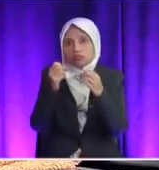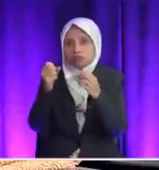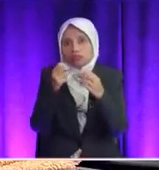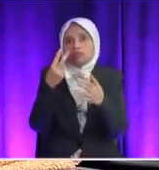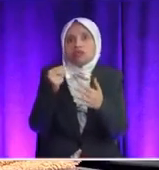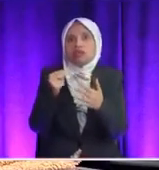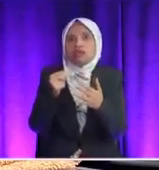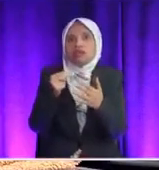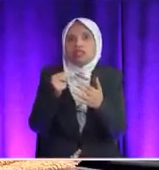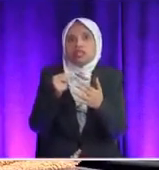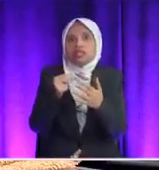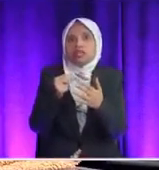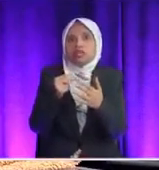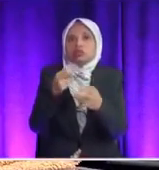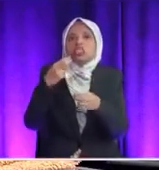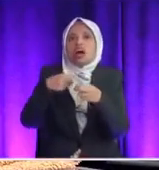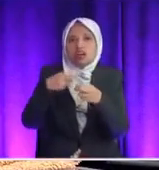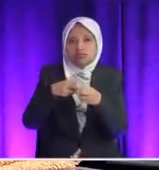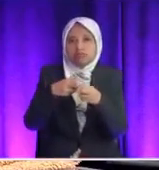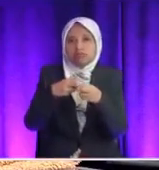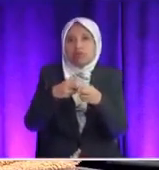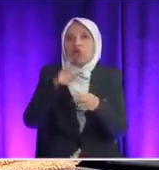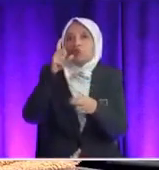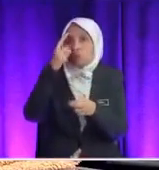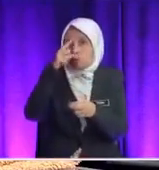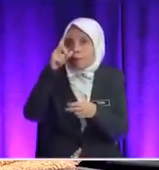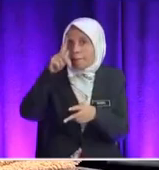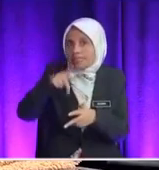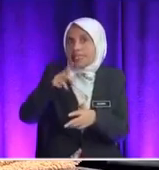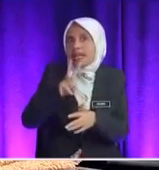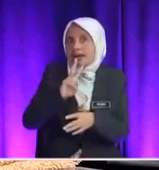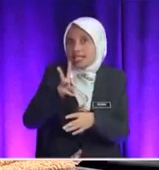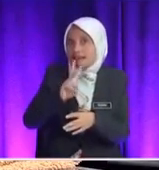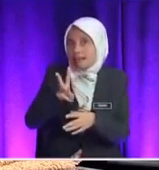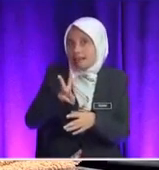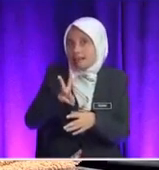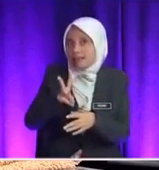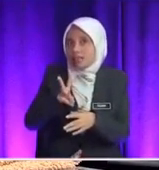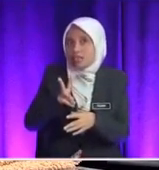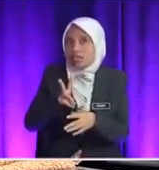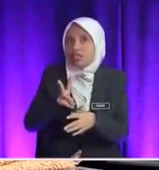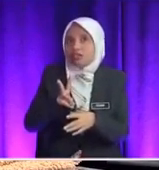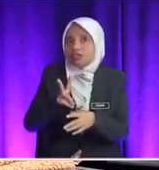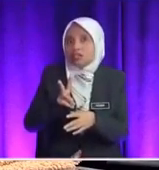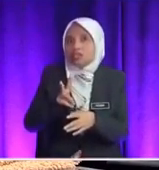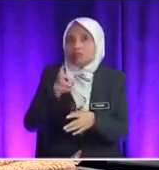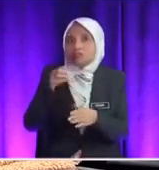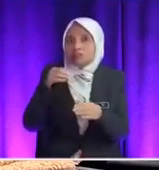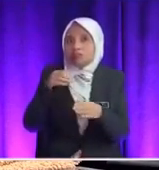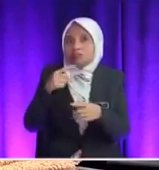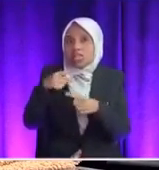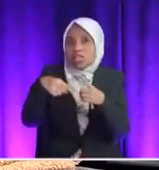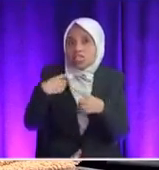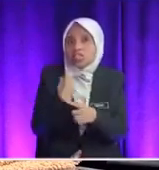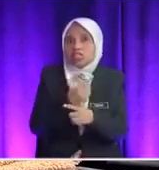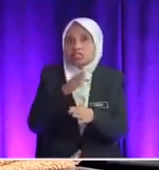Biasanya kita ke begini untuk pastikan i&d pada tekanan tinggi vizier aja di bilik itu